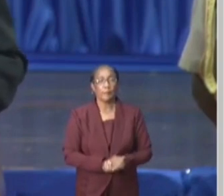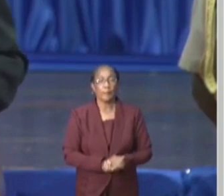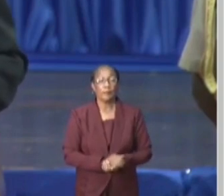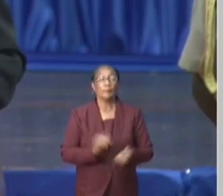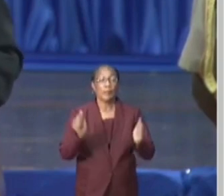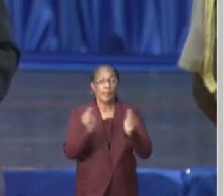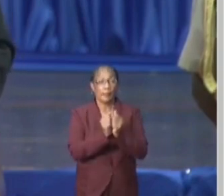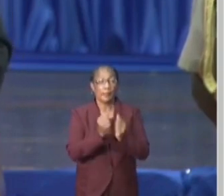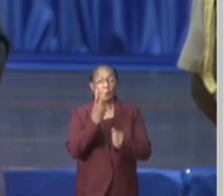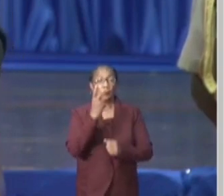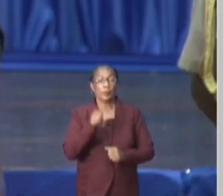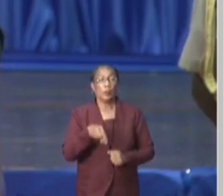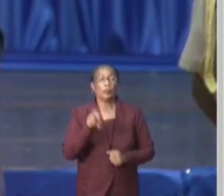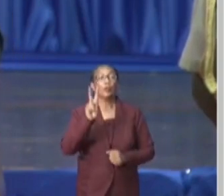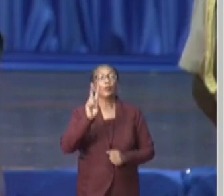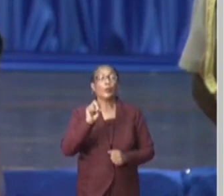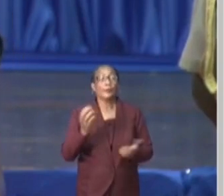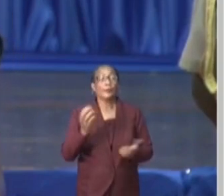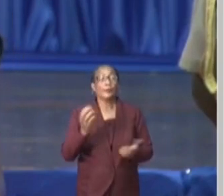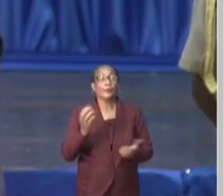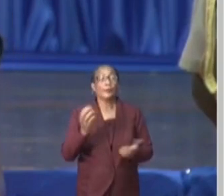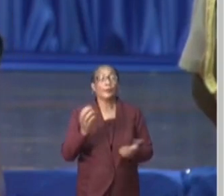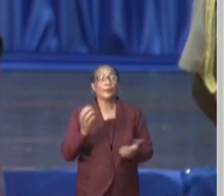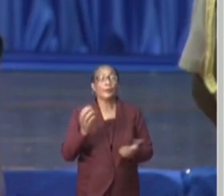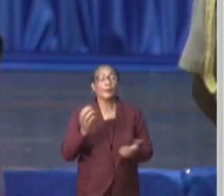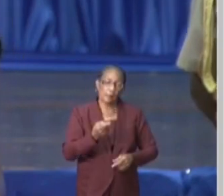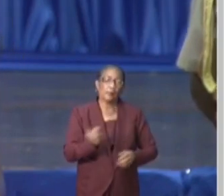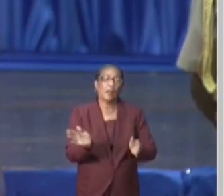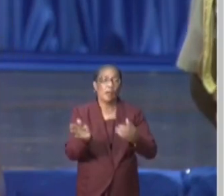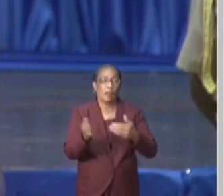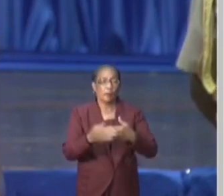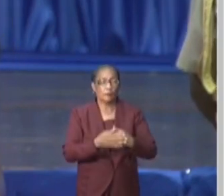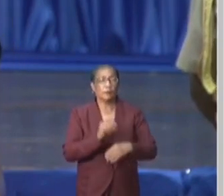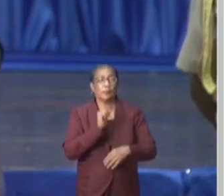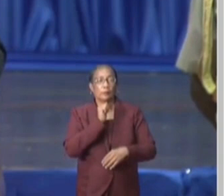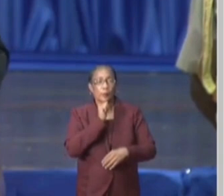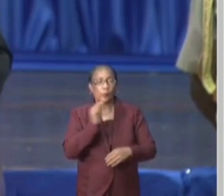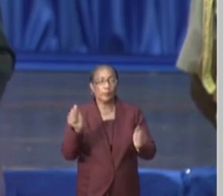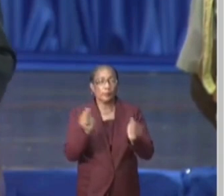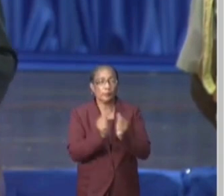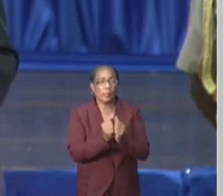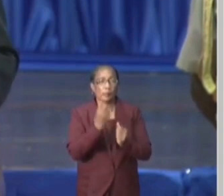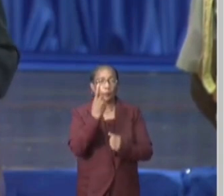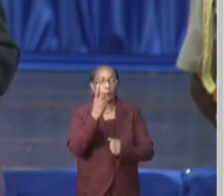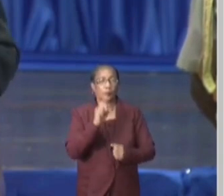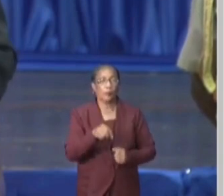staatshoofd sprak vanmiddag tijdens een persconferentie waarop hey en feed